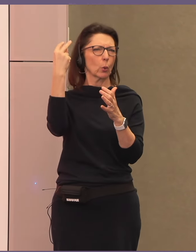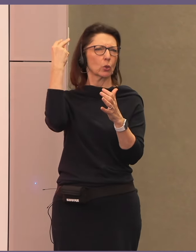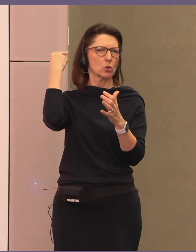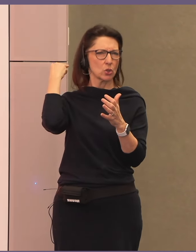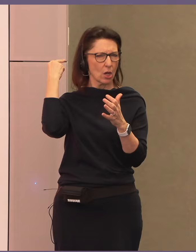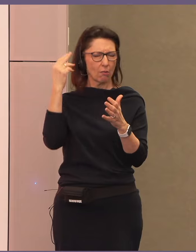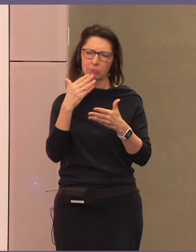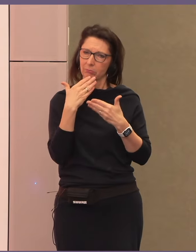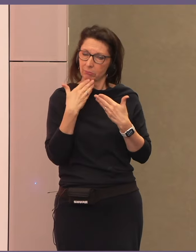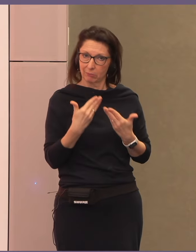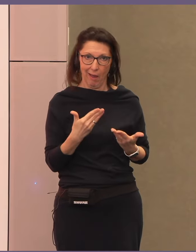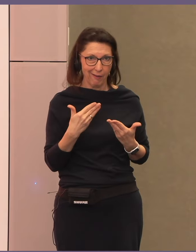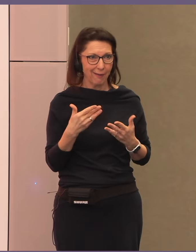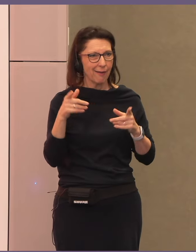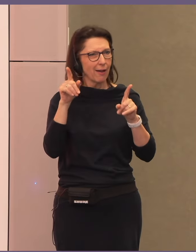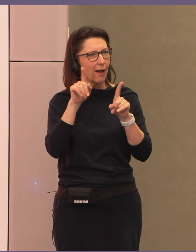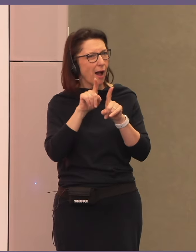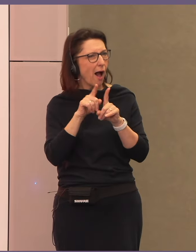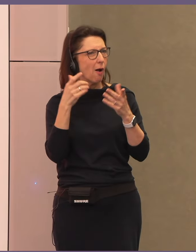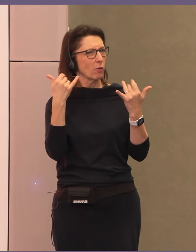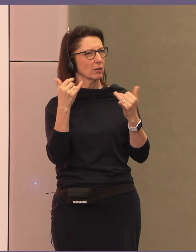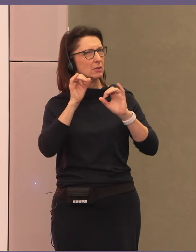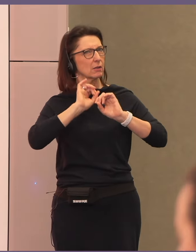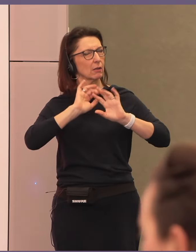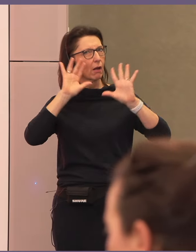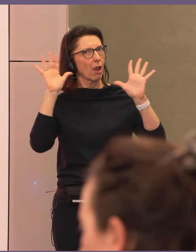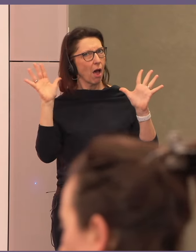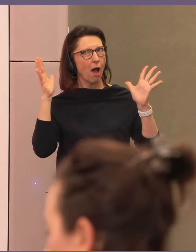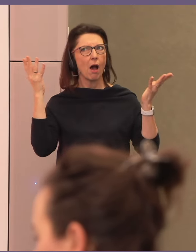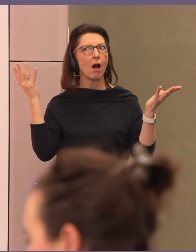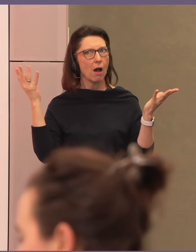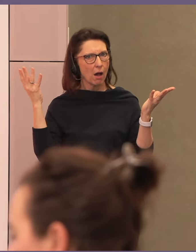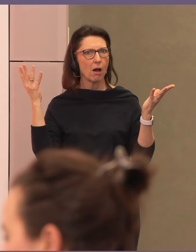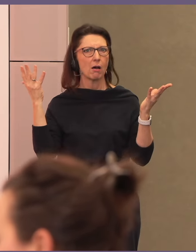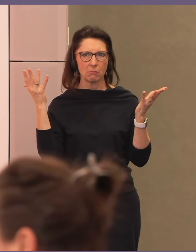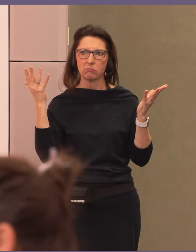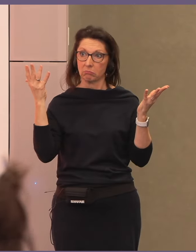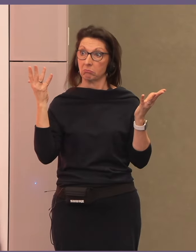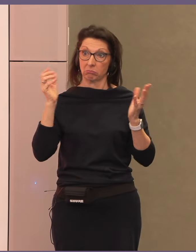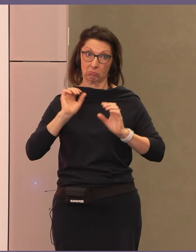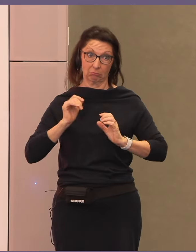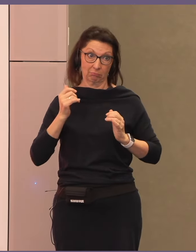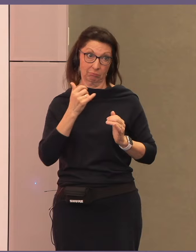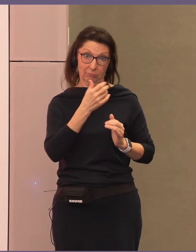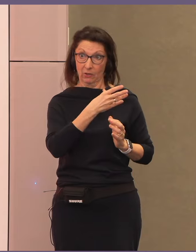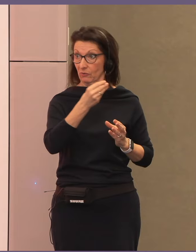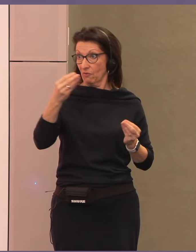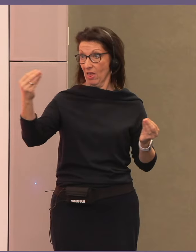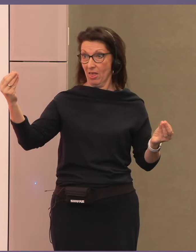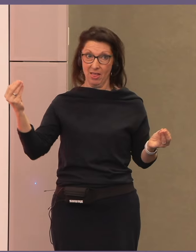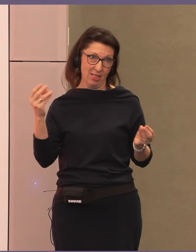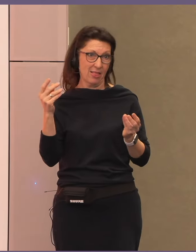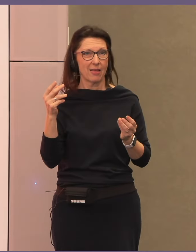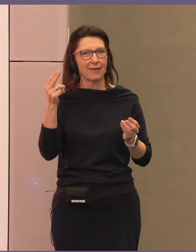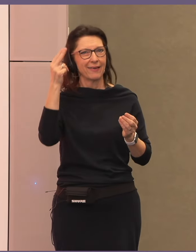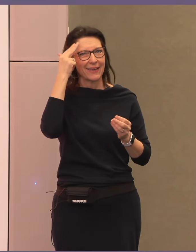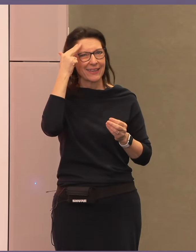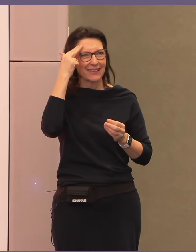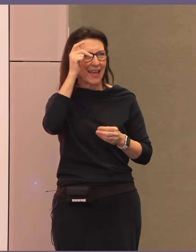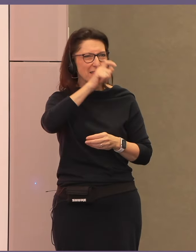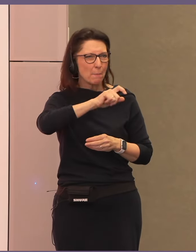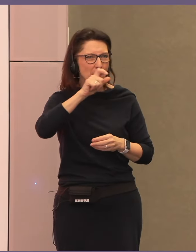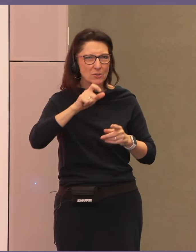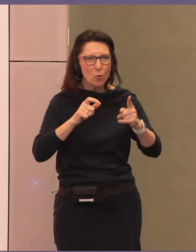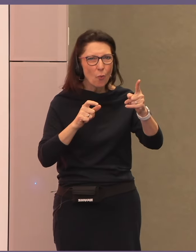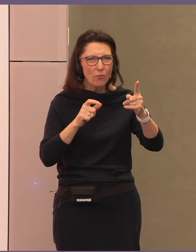auch für die Hintergründe zu so mancher hier in diesem Saal sicher zweifellos sehr bekannten politischen Persönlichkeit